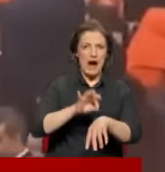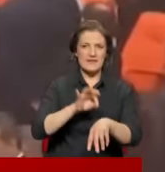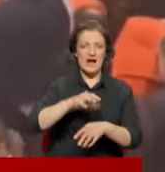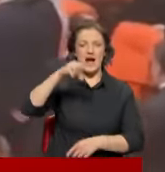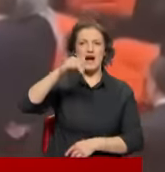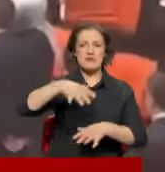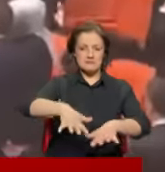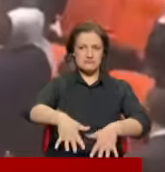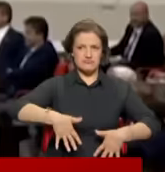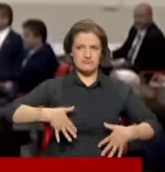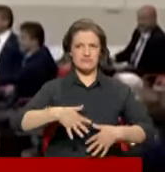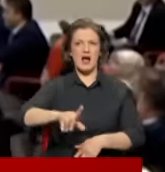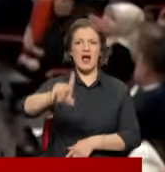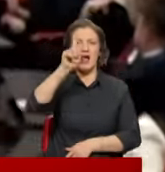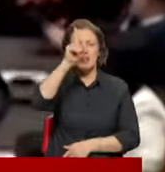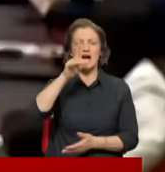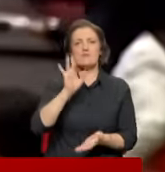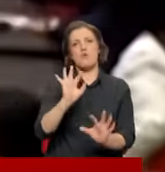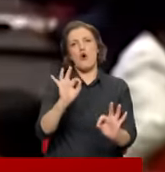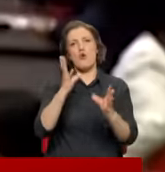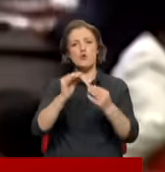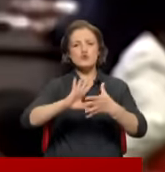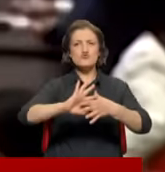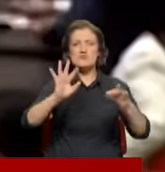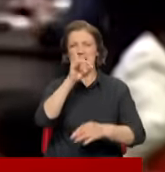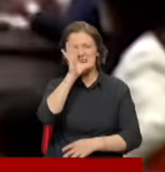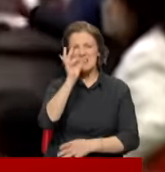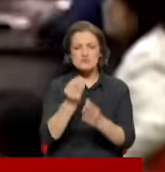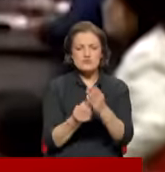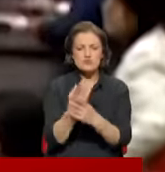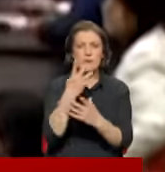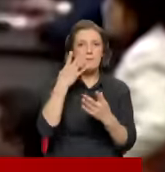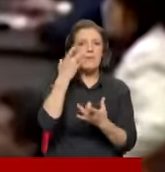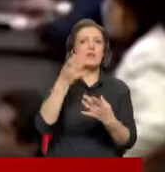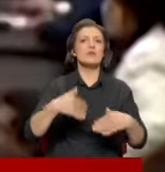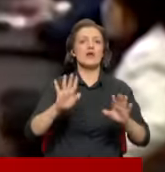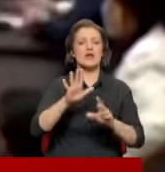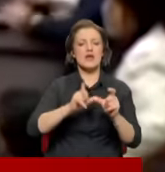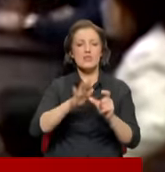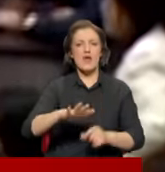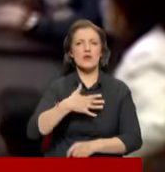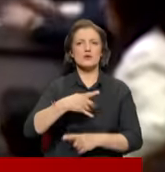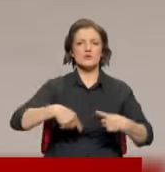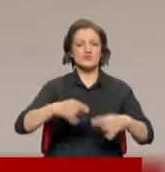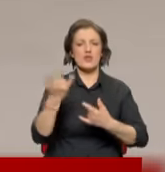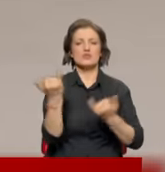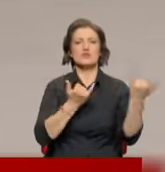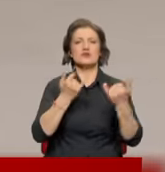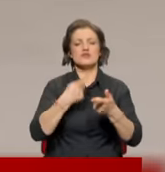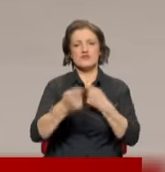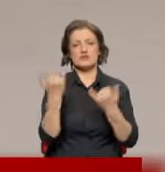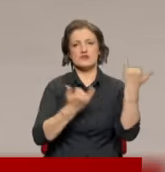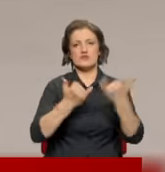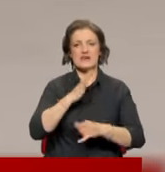AK Parti sıralarından "Allah'ın gazabı böyle olur" cümlesini kimin kurduğu hala netleşmedi. Genel kurulda yine ticaret tartışması vardı.